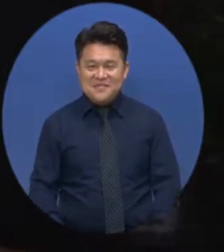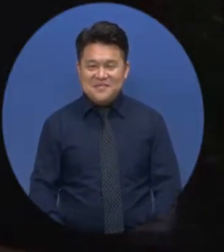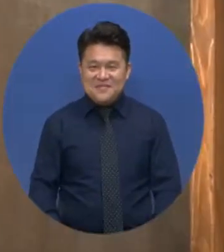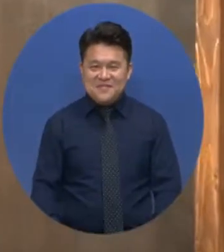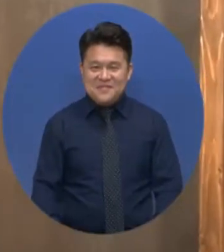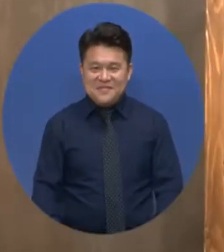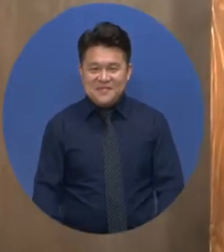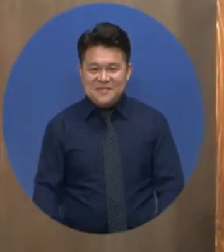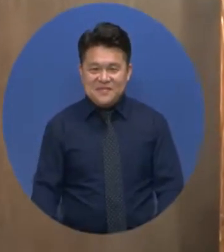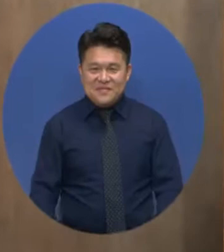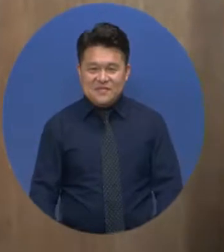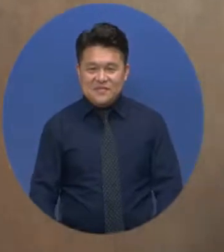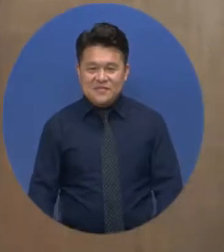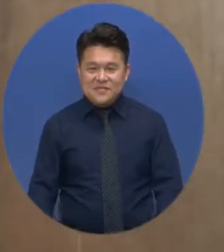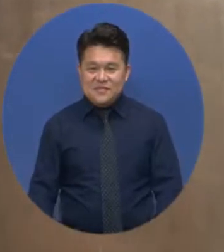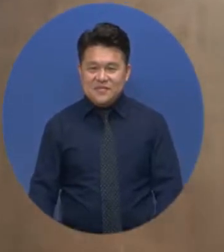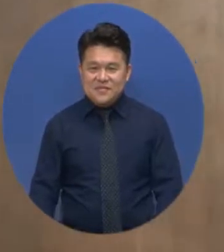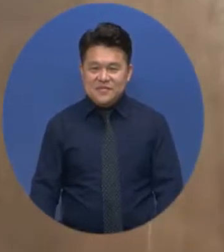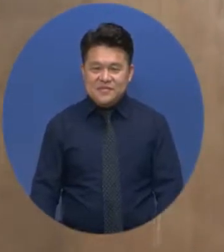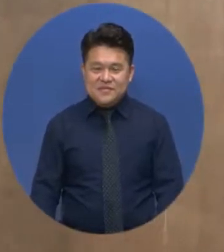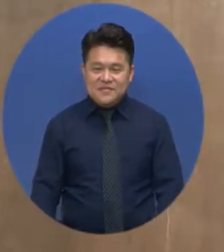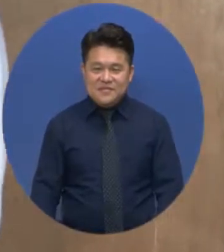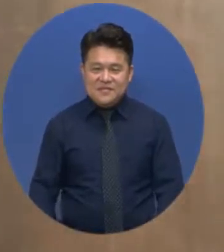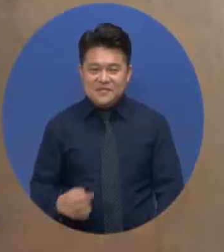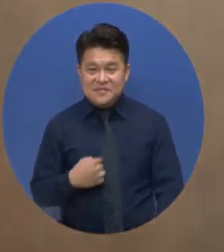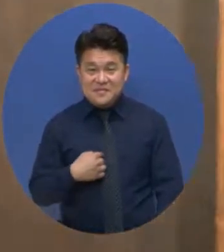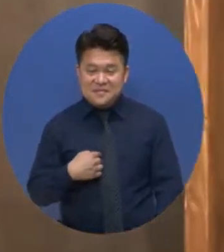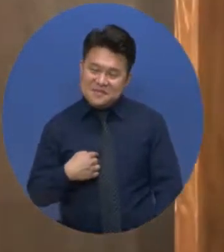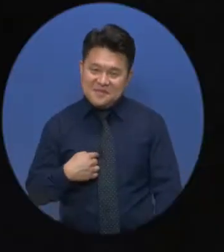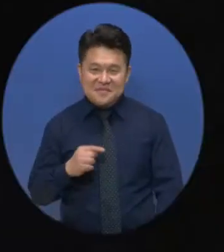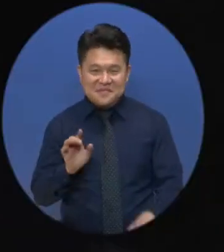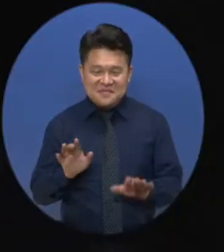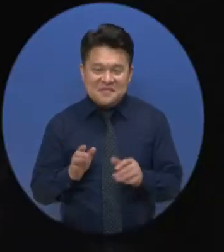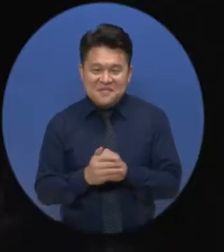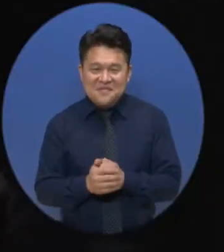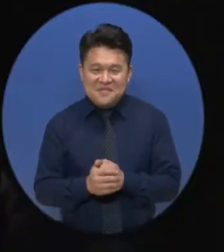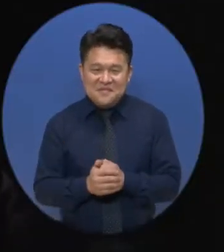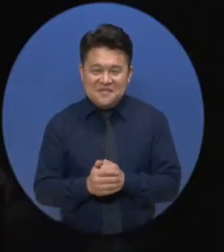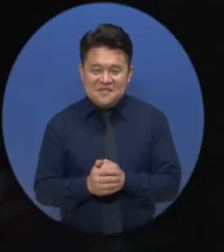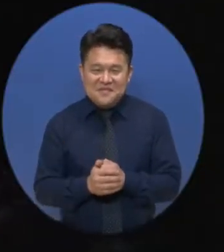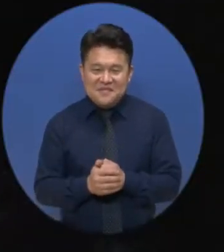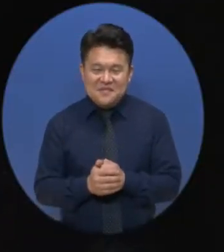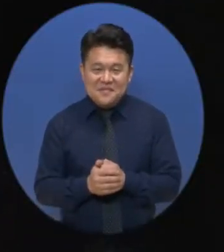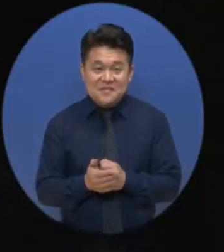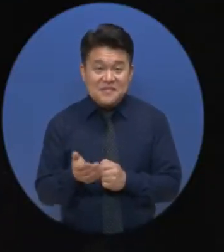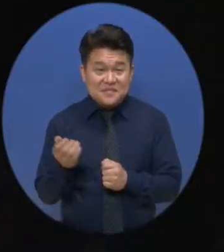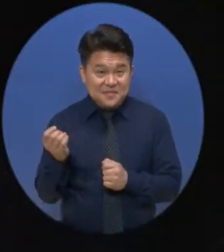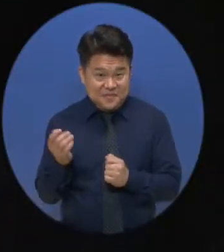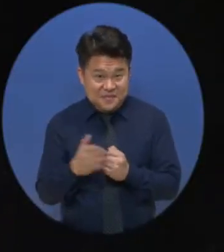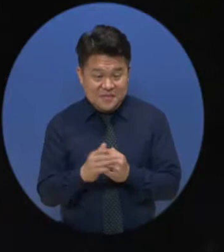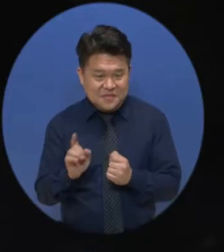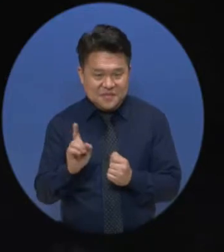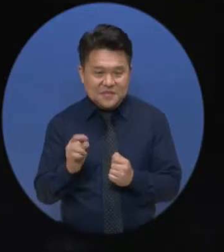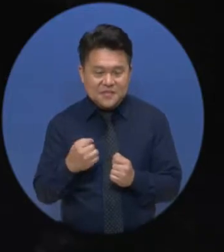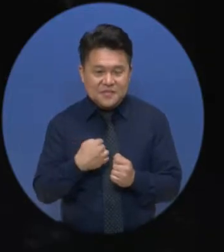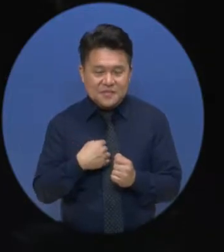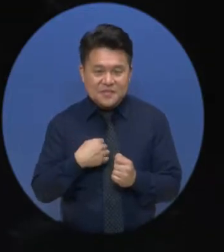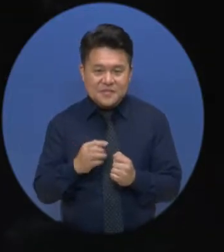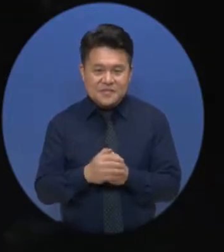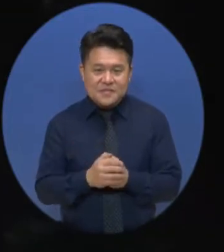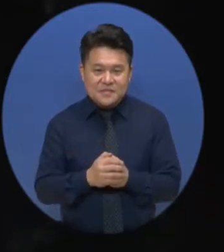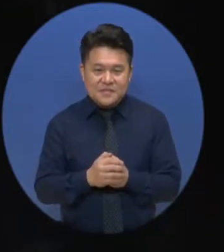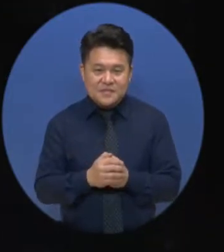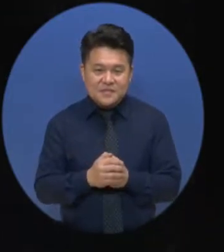전 저기 공짜로 타려고요. 그럴 때면 진짜 조용, 그